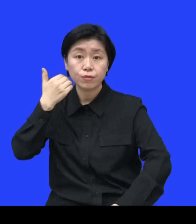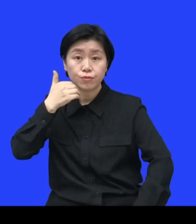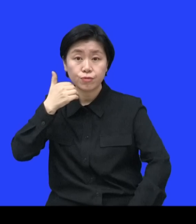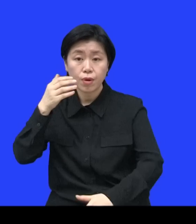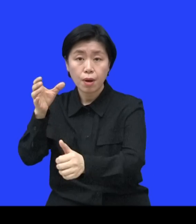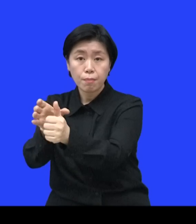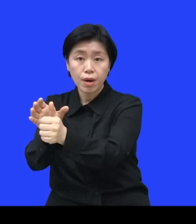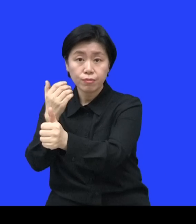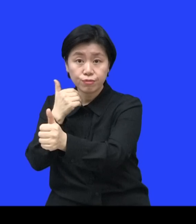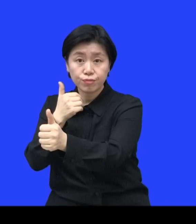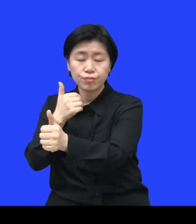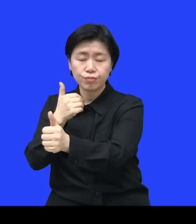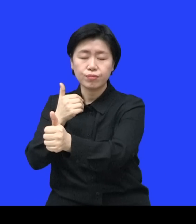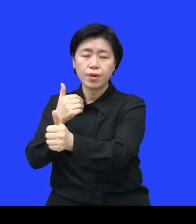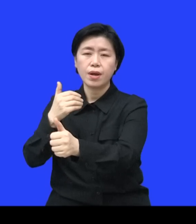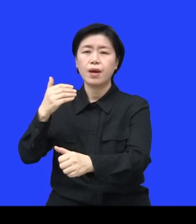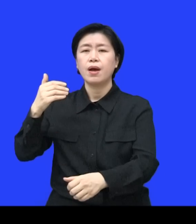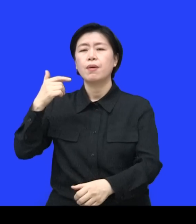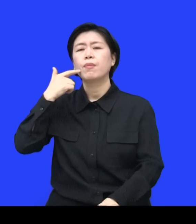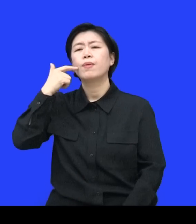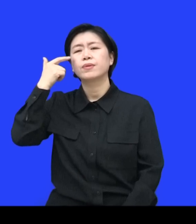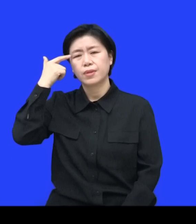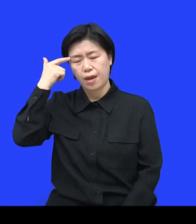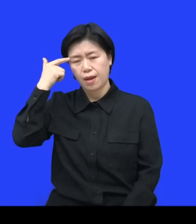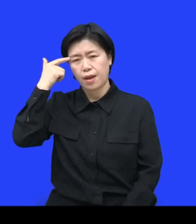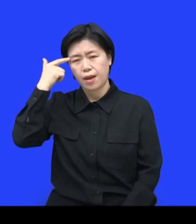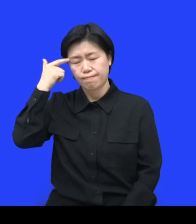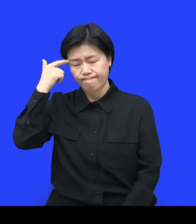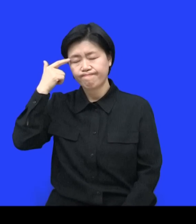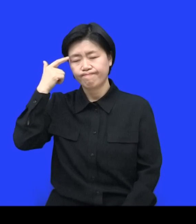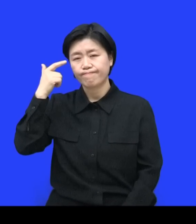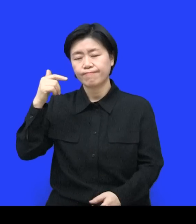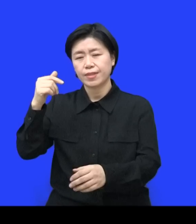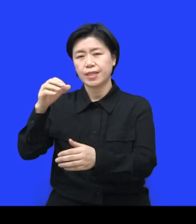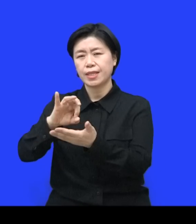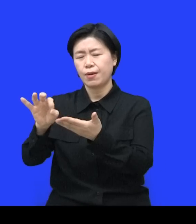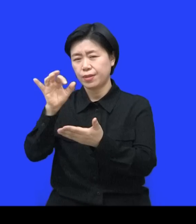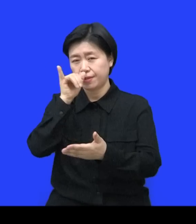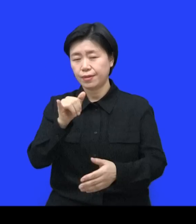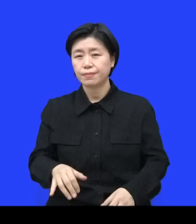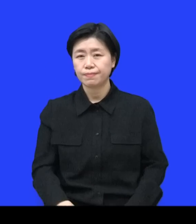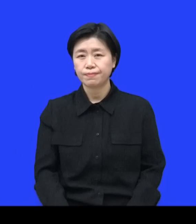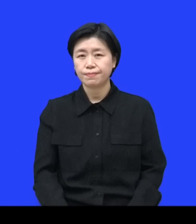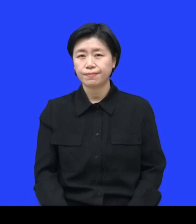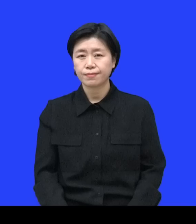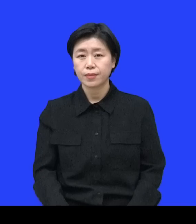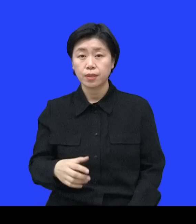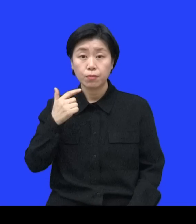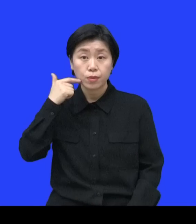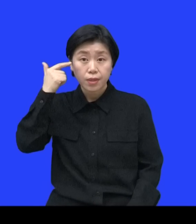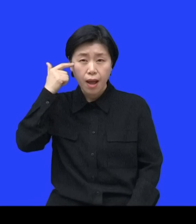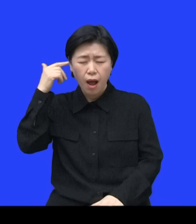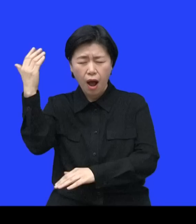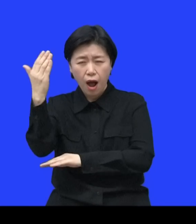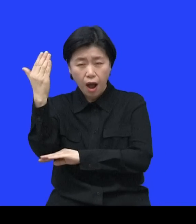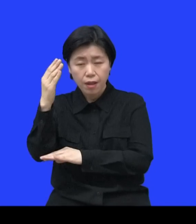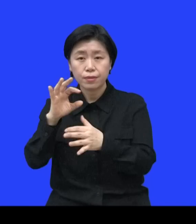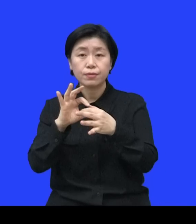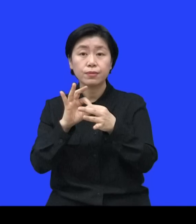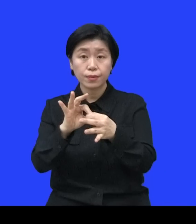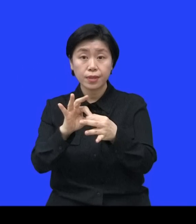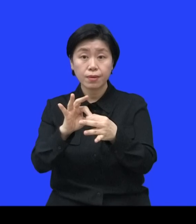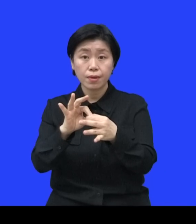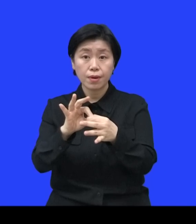아직도 여전히 하나님께서 이 시대에 많은 목회자의 설교를 통하여서 마지막 그 영혼의 운명을 바꾸시는